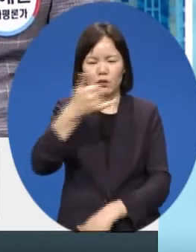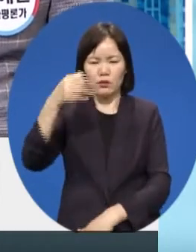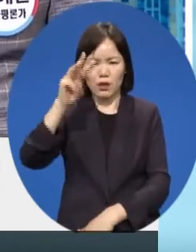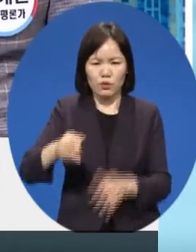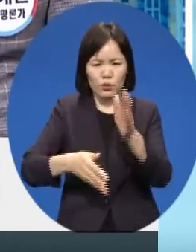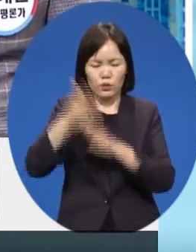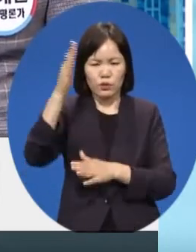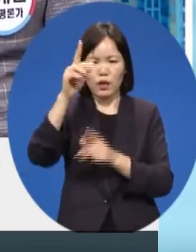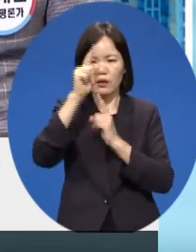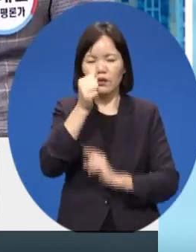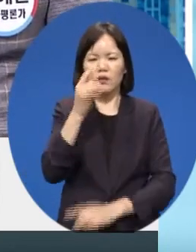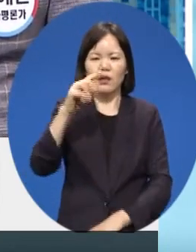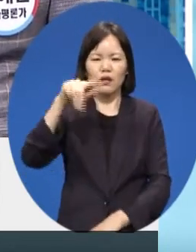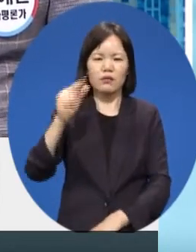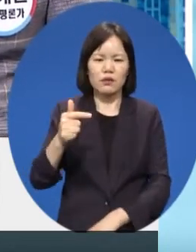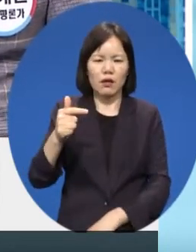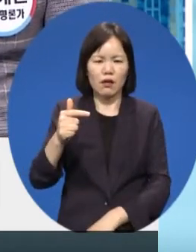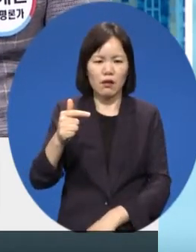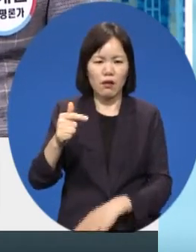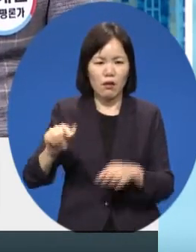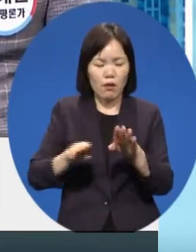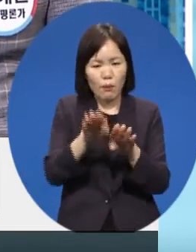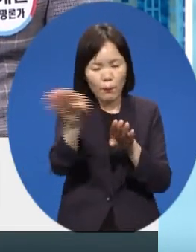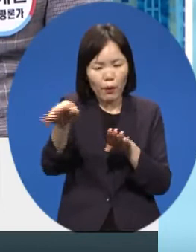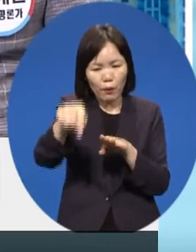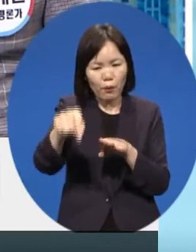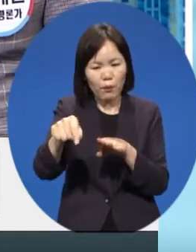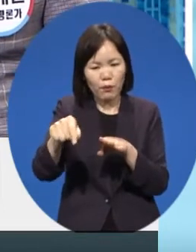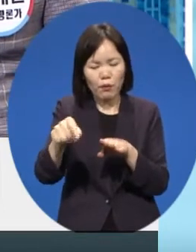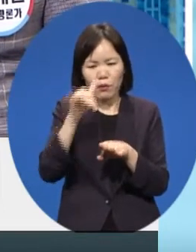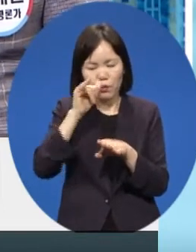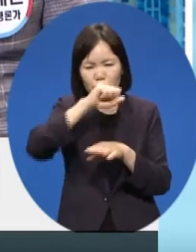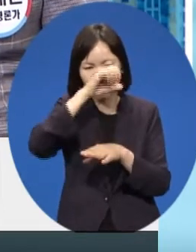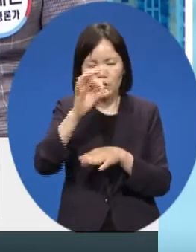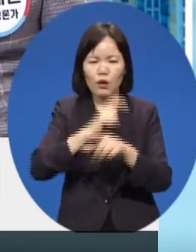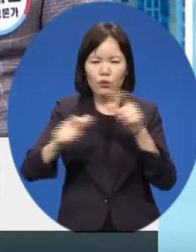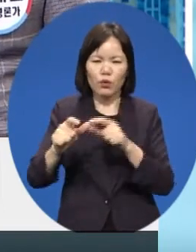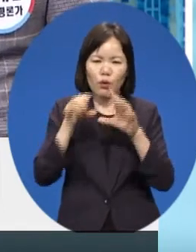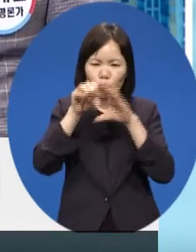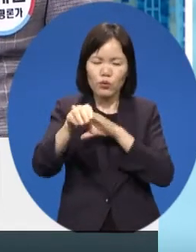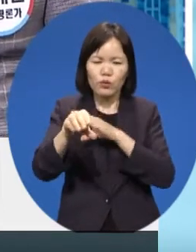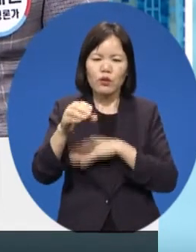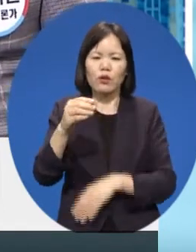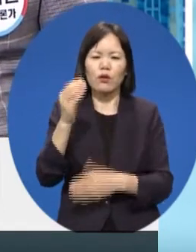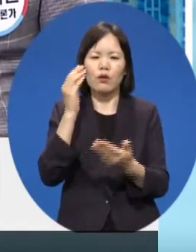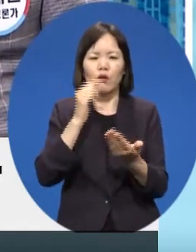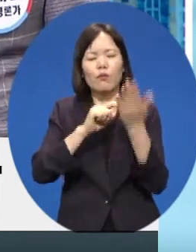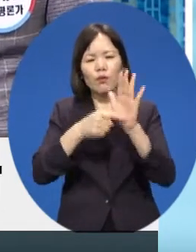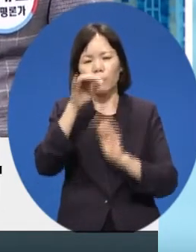이해찬 나들목을 지켰다 면서 고속도로 공사가 연장되고 국가의 산 4000억 원이 더 들어갔다는 보도가 있었는데 그런 부분을 검증 되지